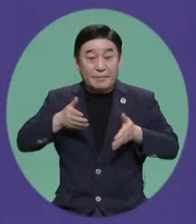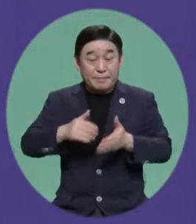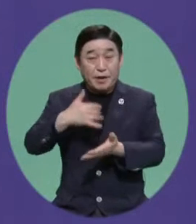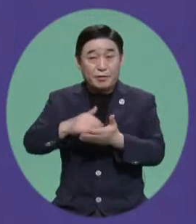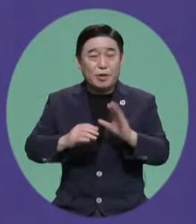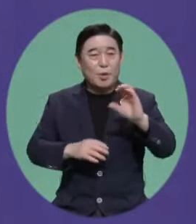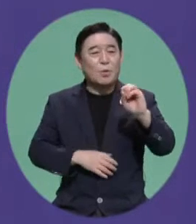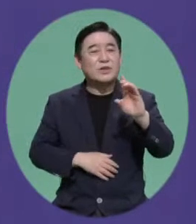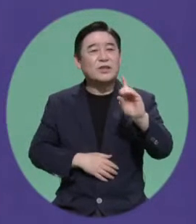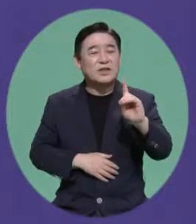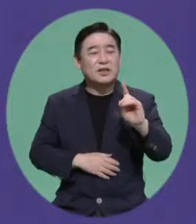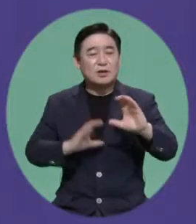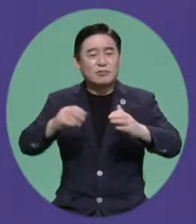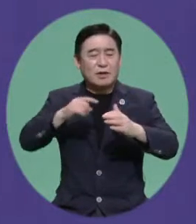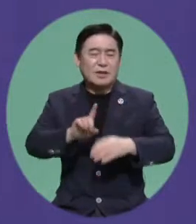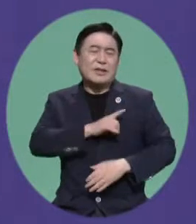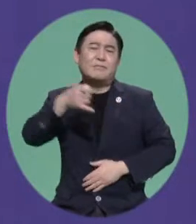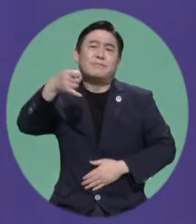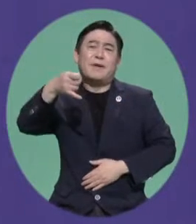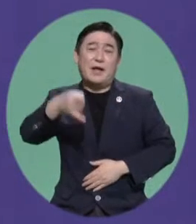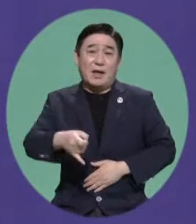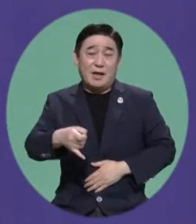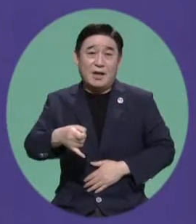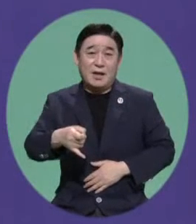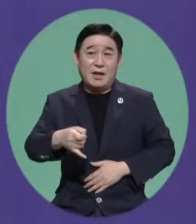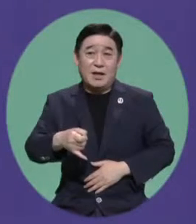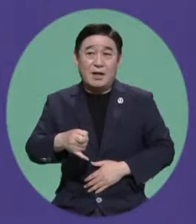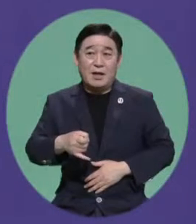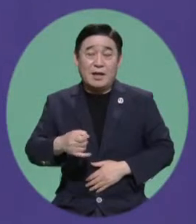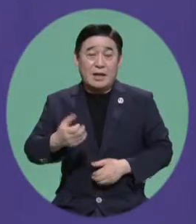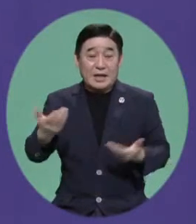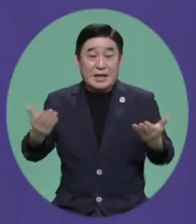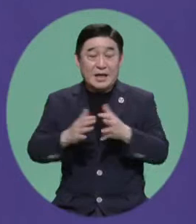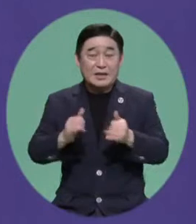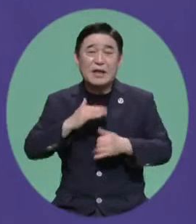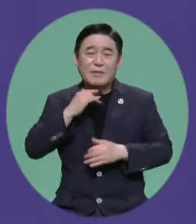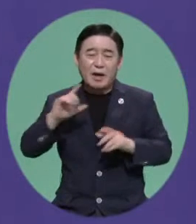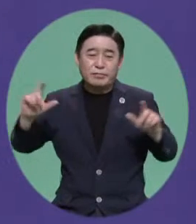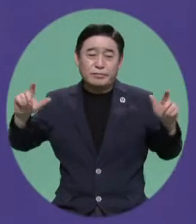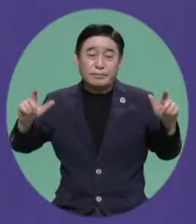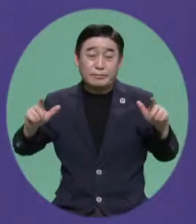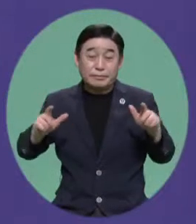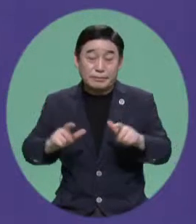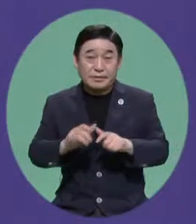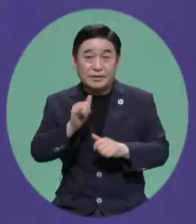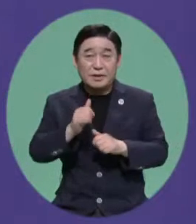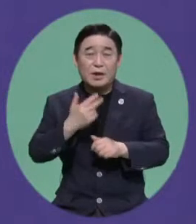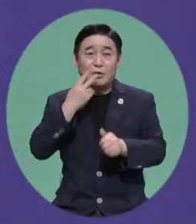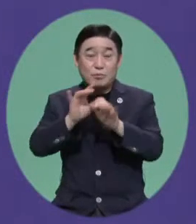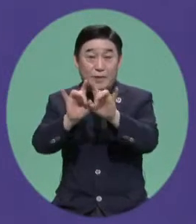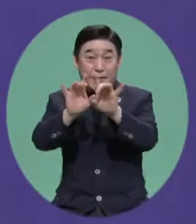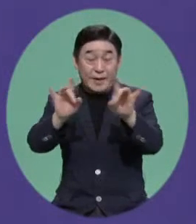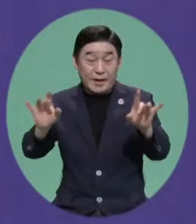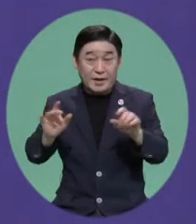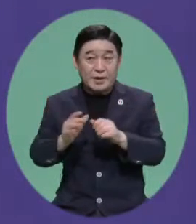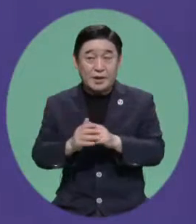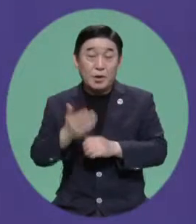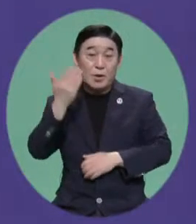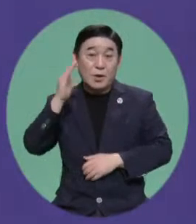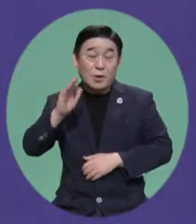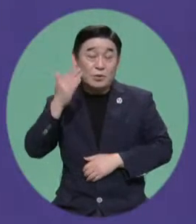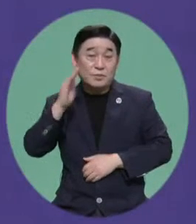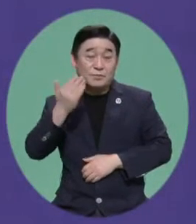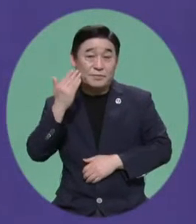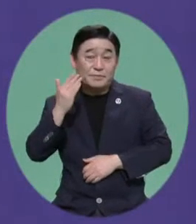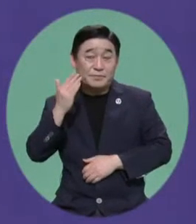국가들 가운데 최하 비고 생산 연령 인구의 비율이 급격히 줄어들고 있습니다 후보들 께서는 최근에